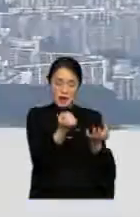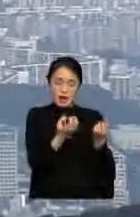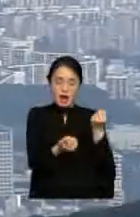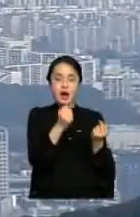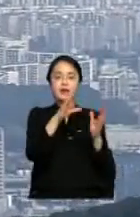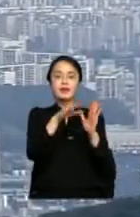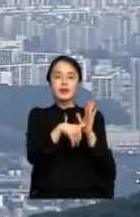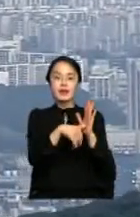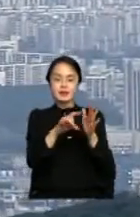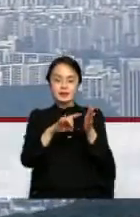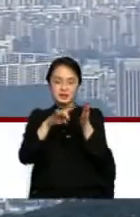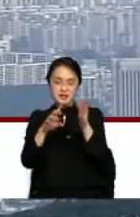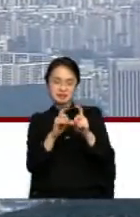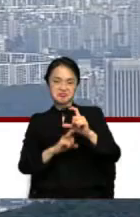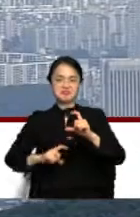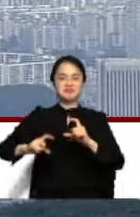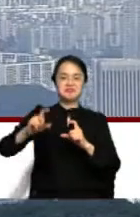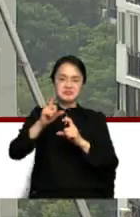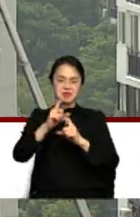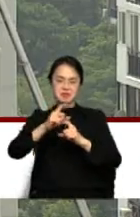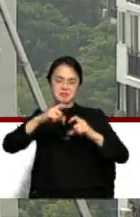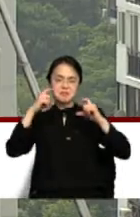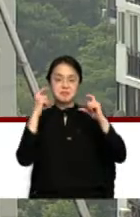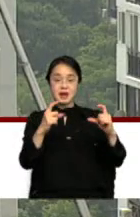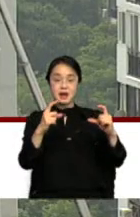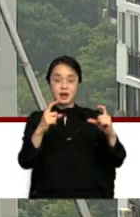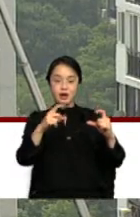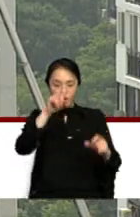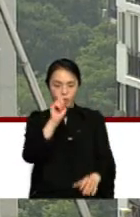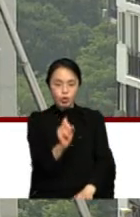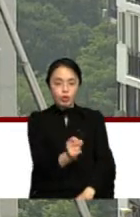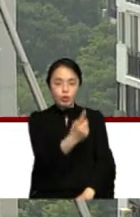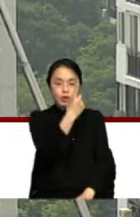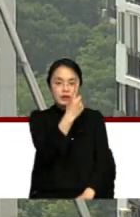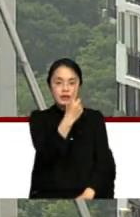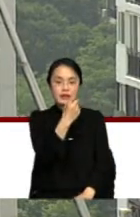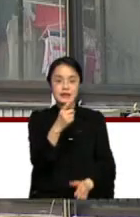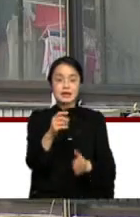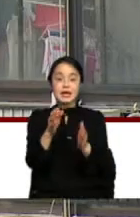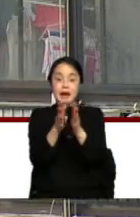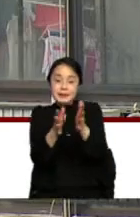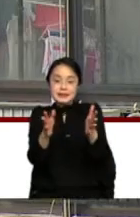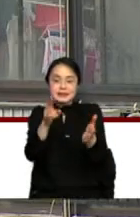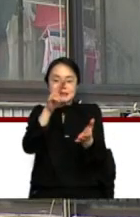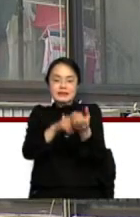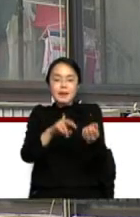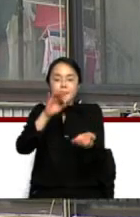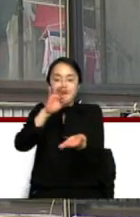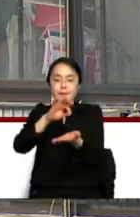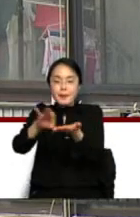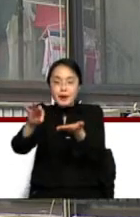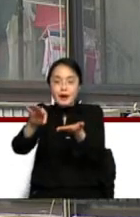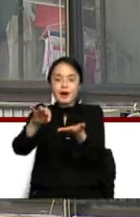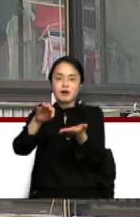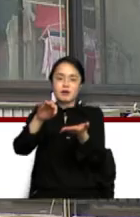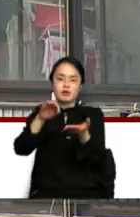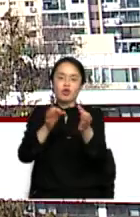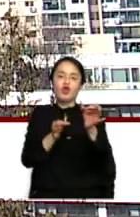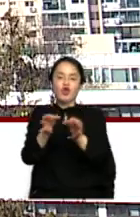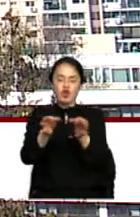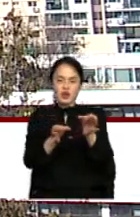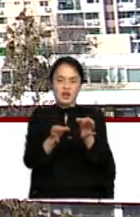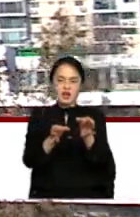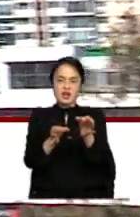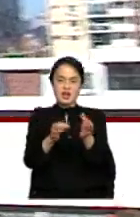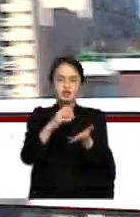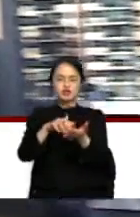것으로 나타났습니다 서울부동산 정보광장 이 밝힌 자료에 따르면 14일 기준 서울 아파트 거래량은